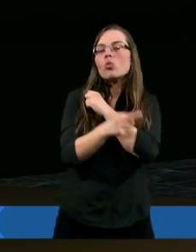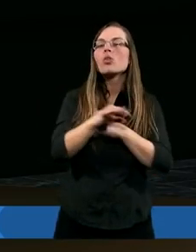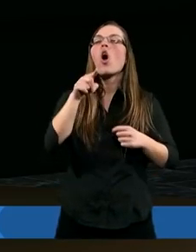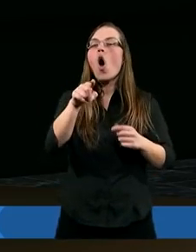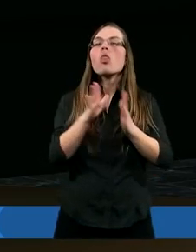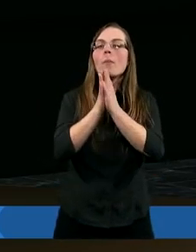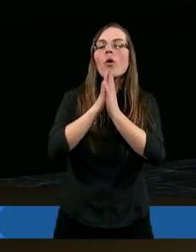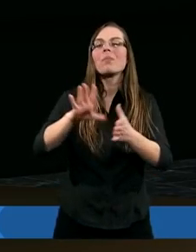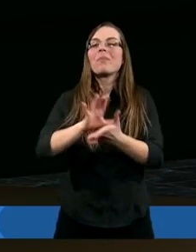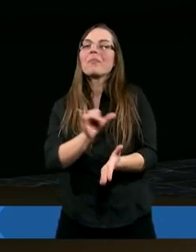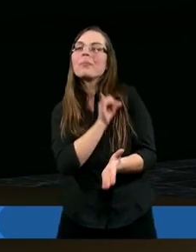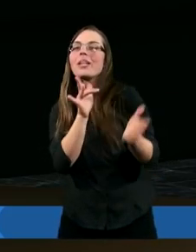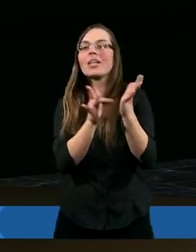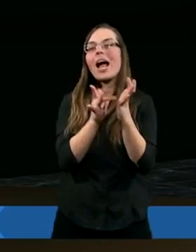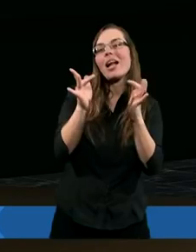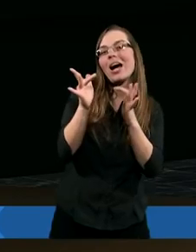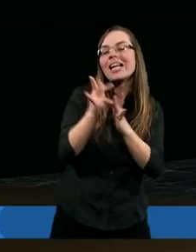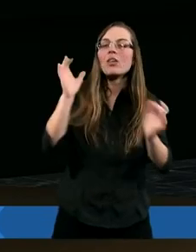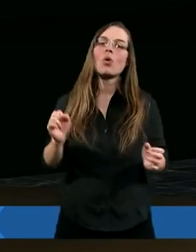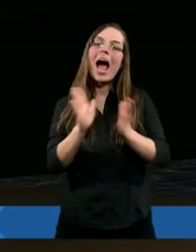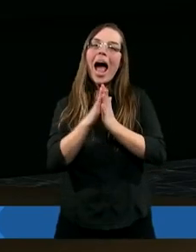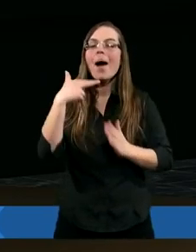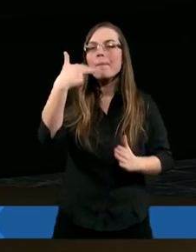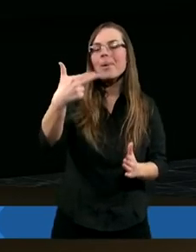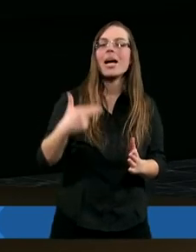o co Cię prosimy w imieniu Jezusa Chrystusa.